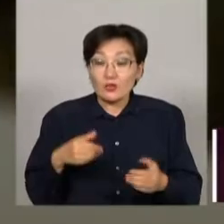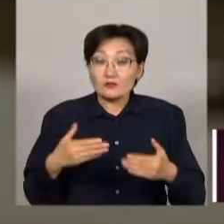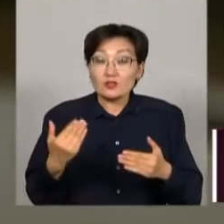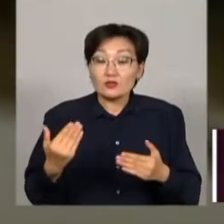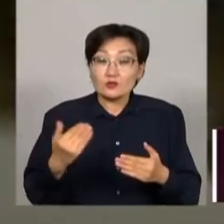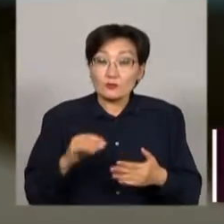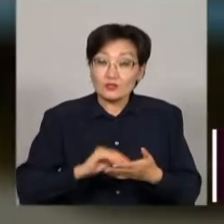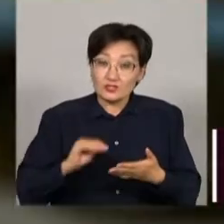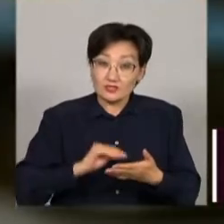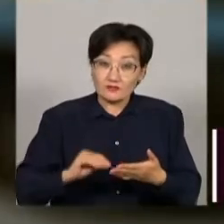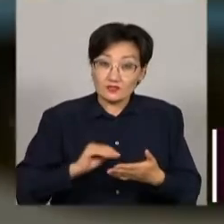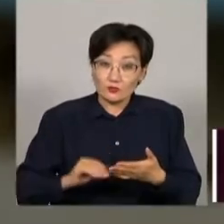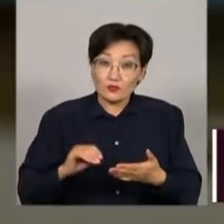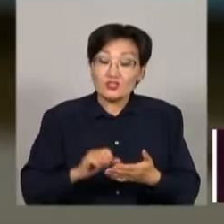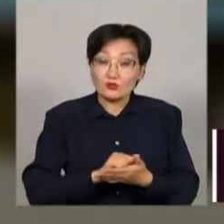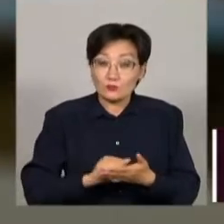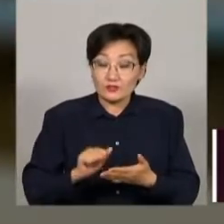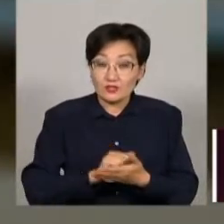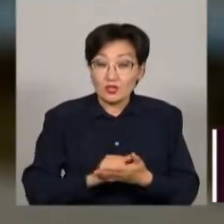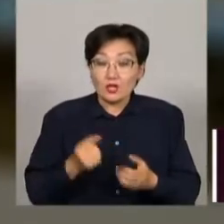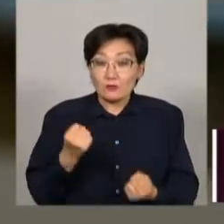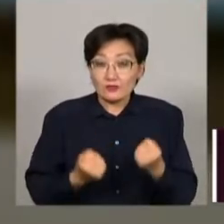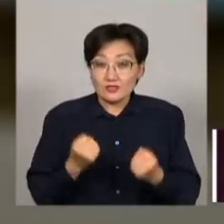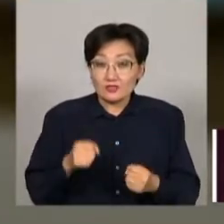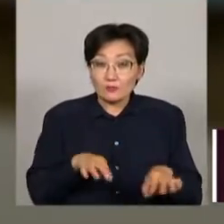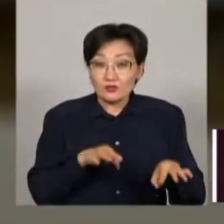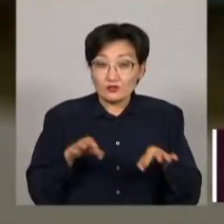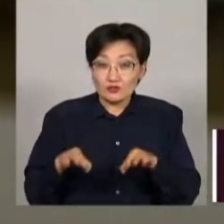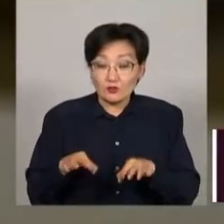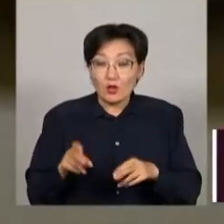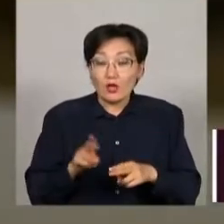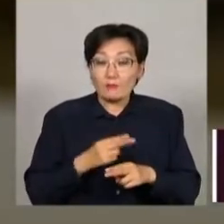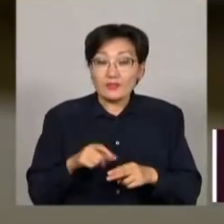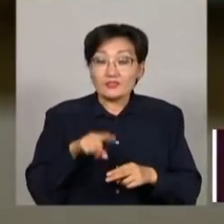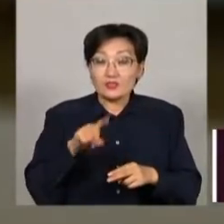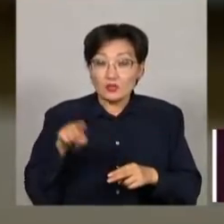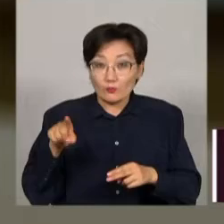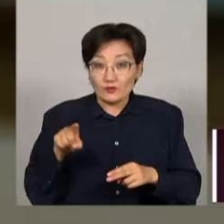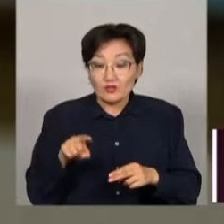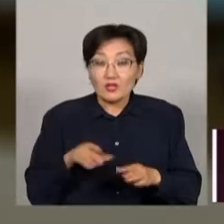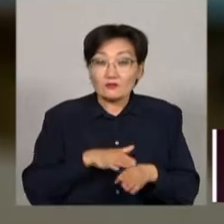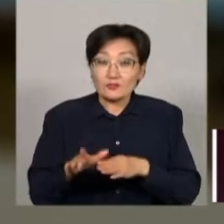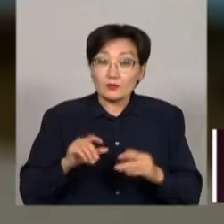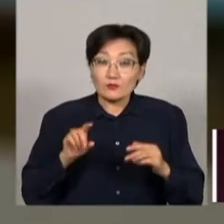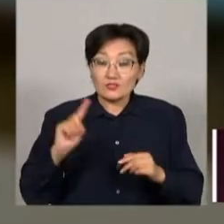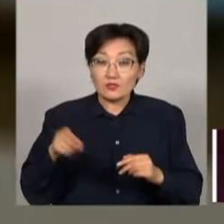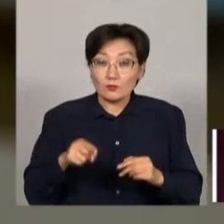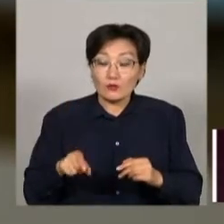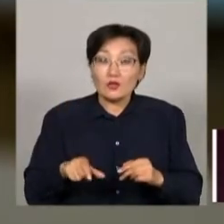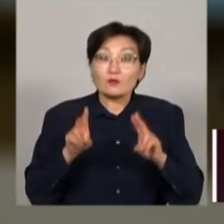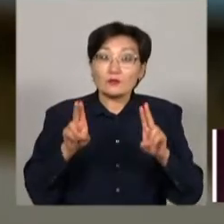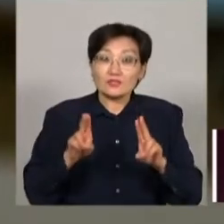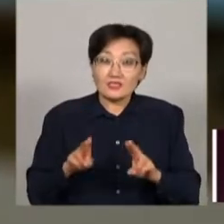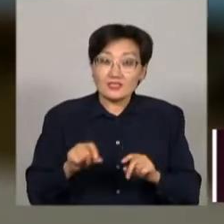него составили административные протоколы за управление транспортным средством без госномеров и невыполнение требований дорожных знаков